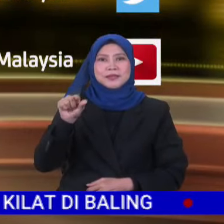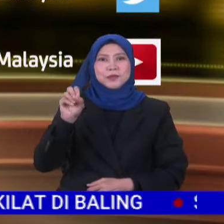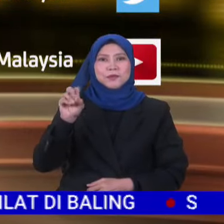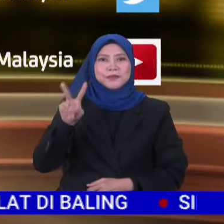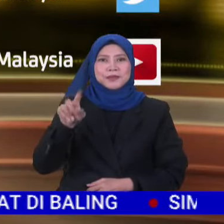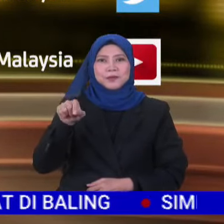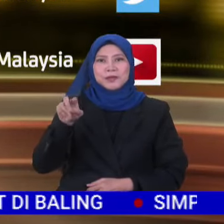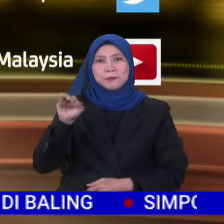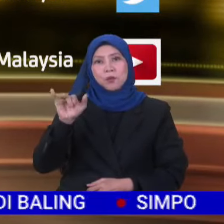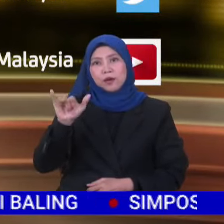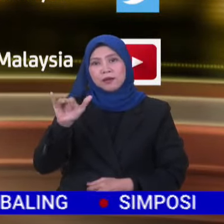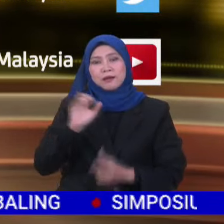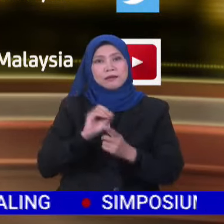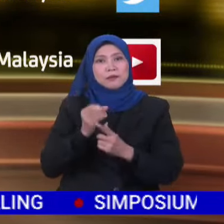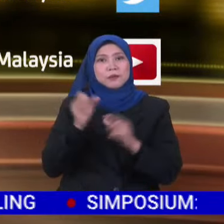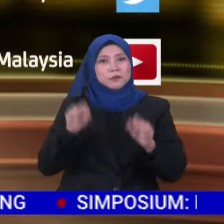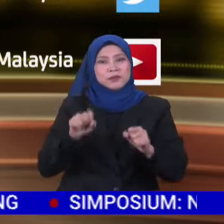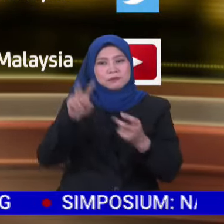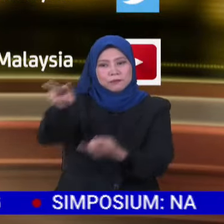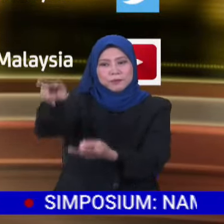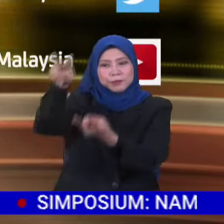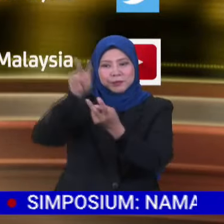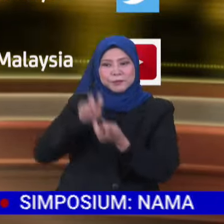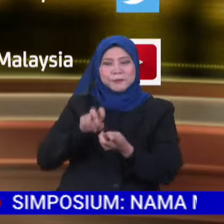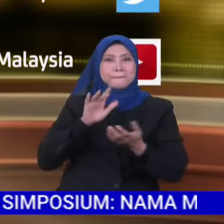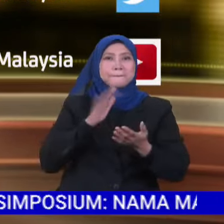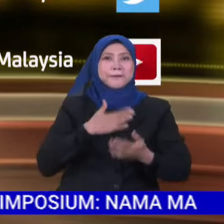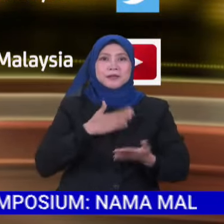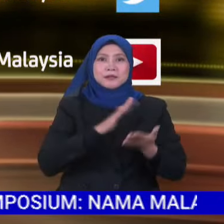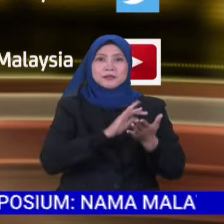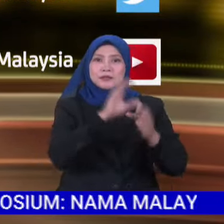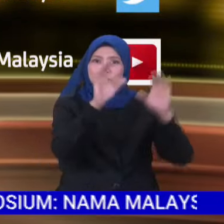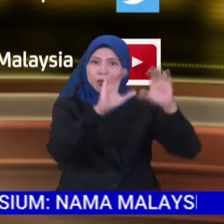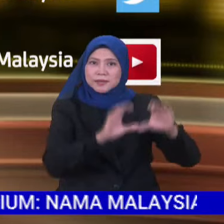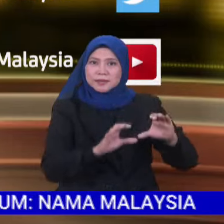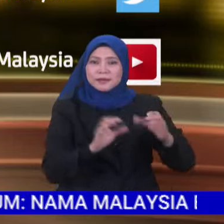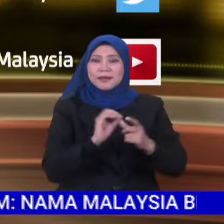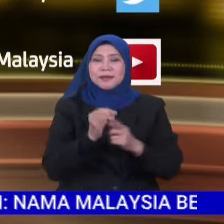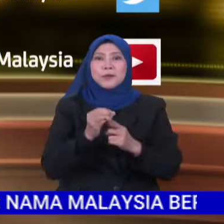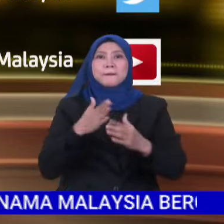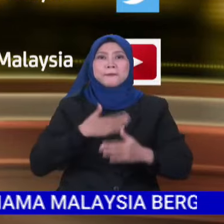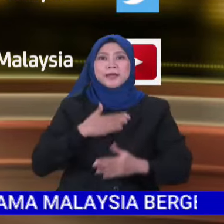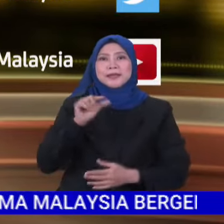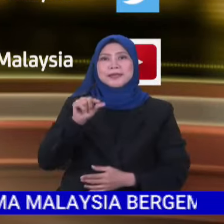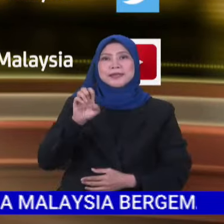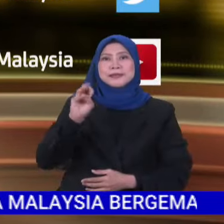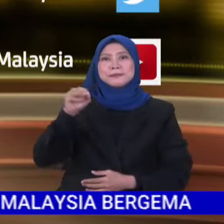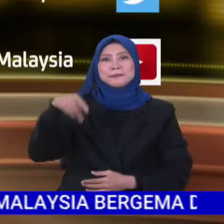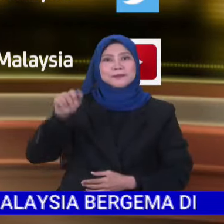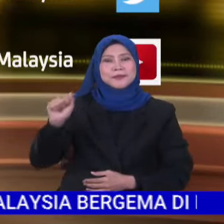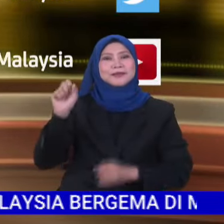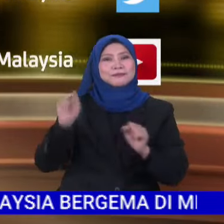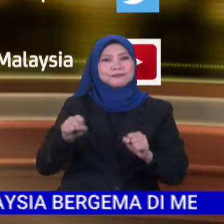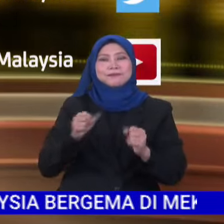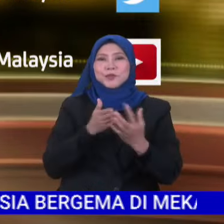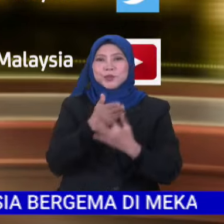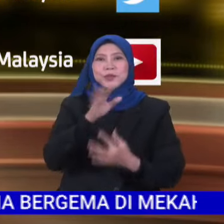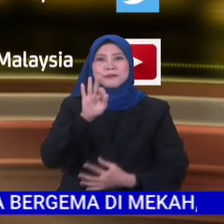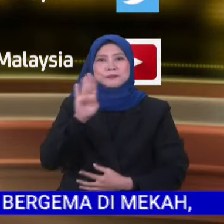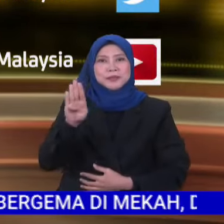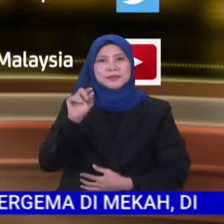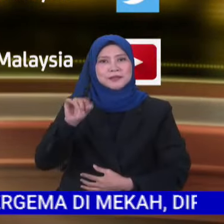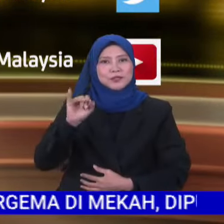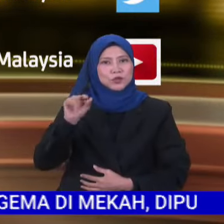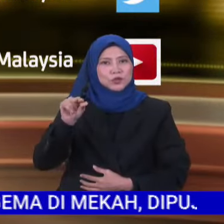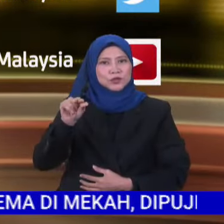www.mdp.co.id MW ataupun boleh Muat Turun aplikasi My Cut atau pemakai gempa serta Anda boleh layari Facebook Instagram